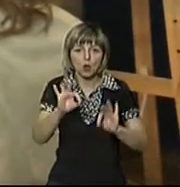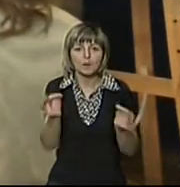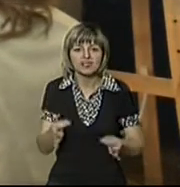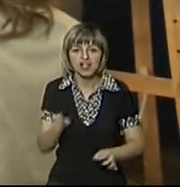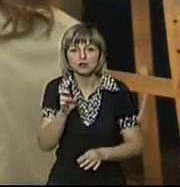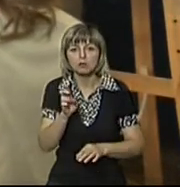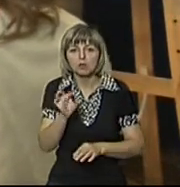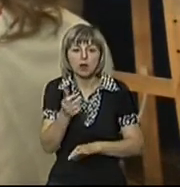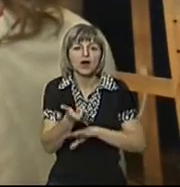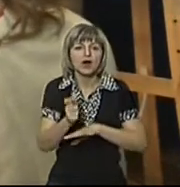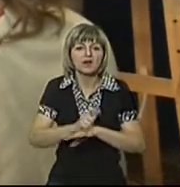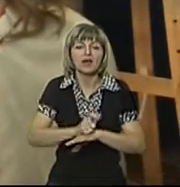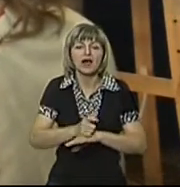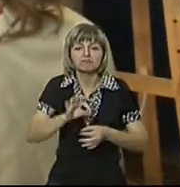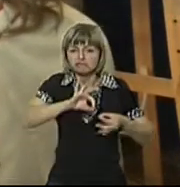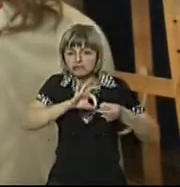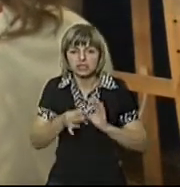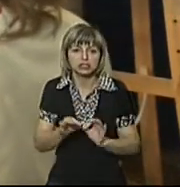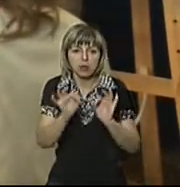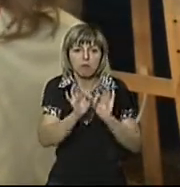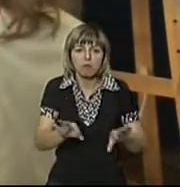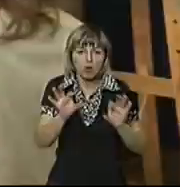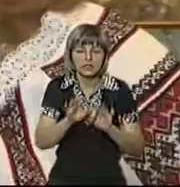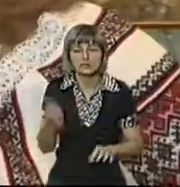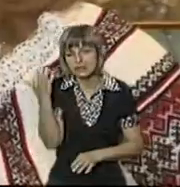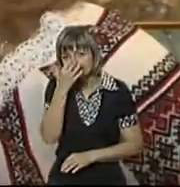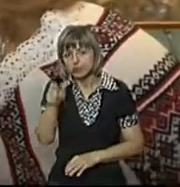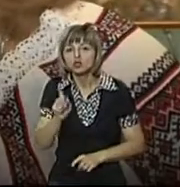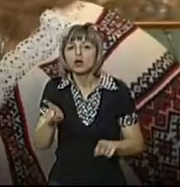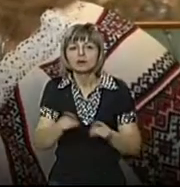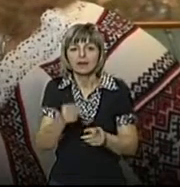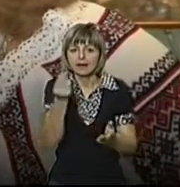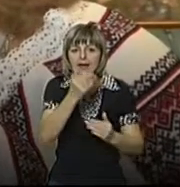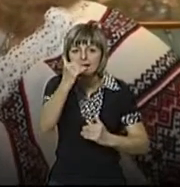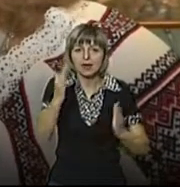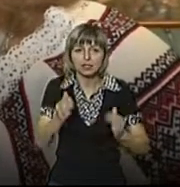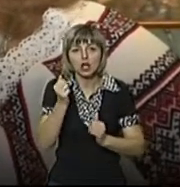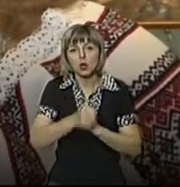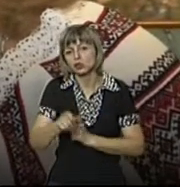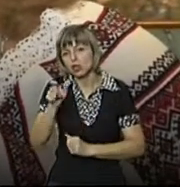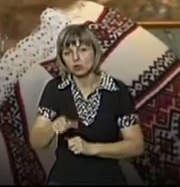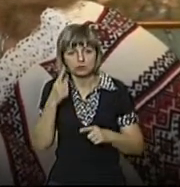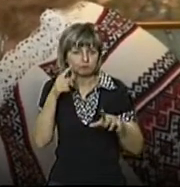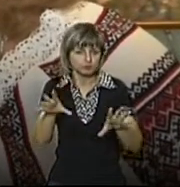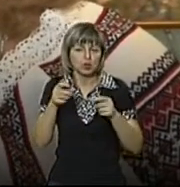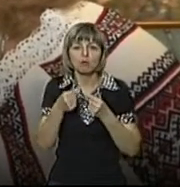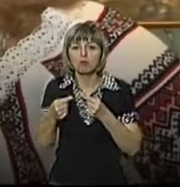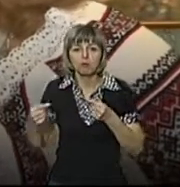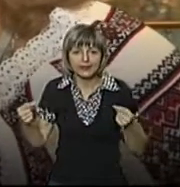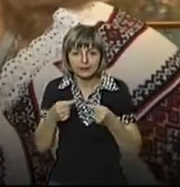що найскладніше пояснити незрячим, що таке картина. Кожен сприймає по-різному, але ми